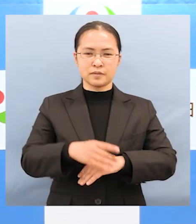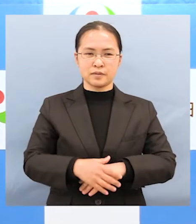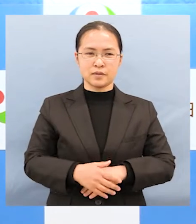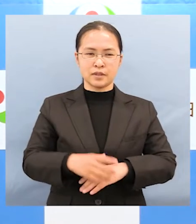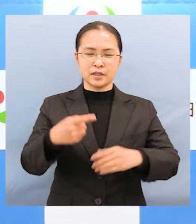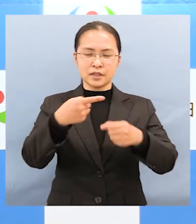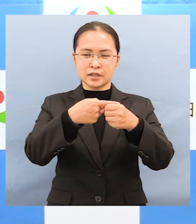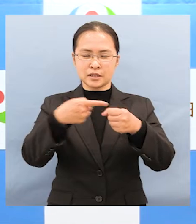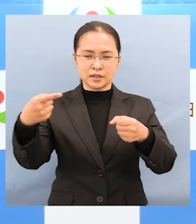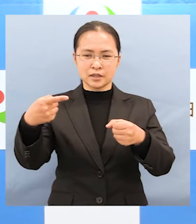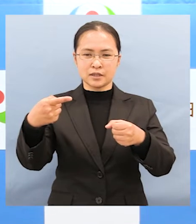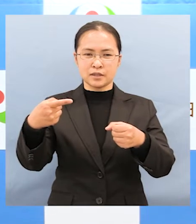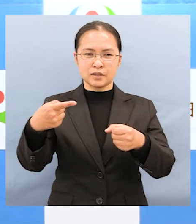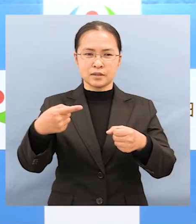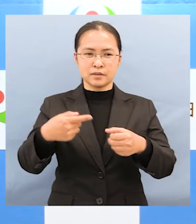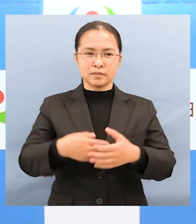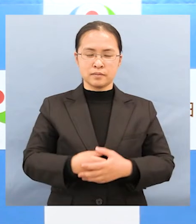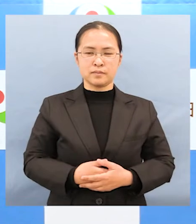1位、